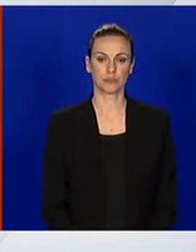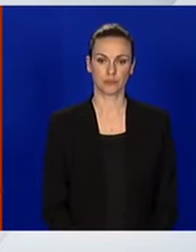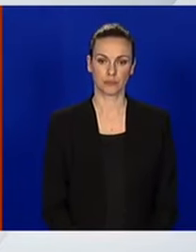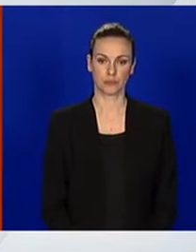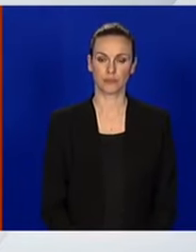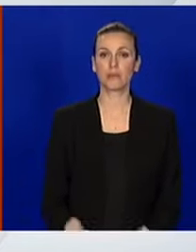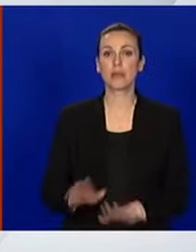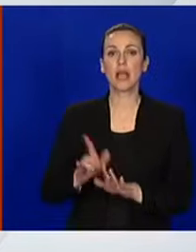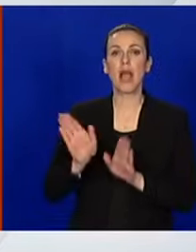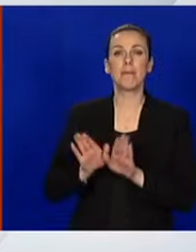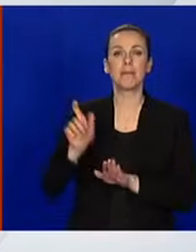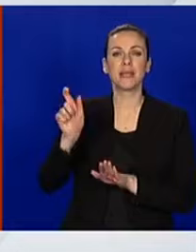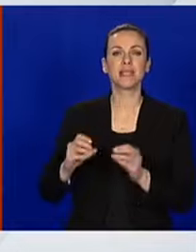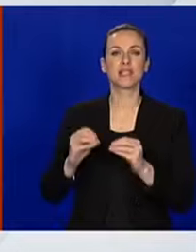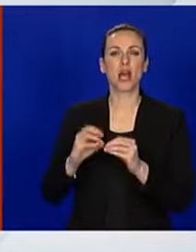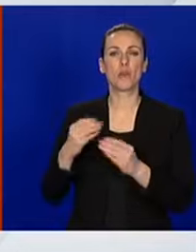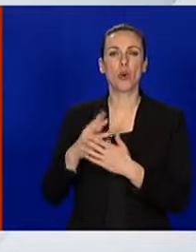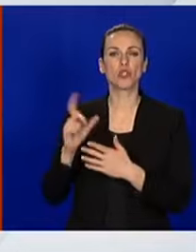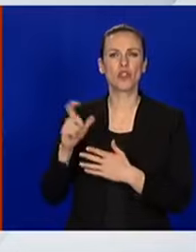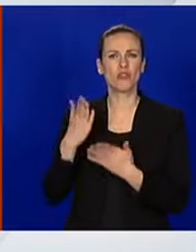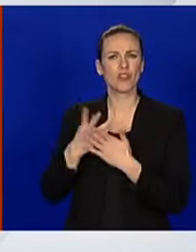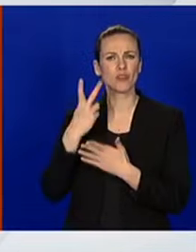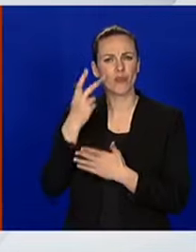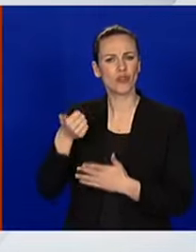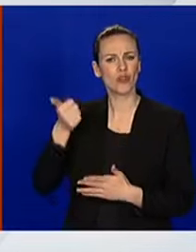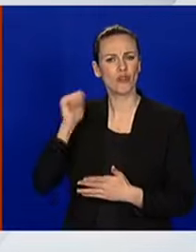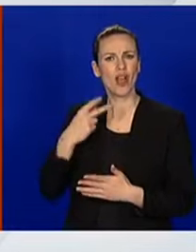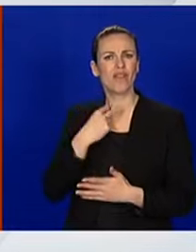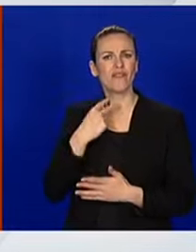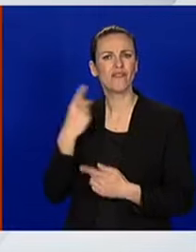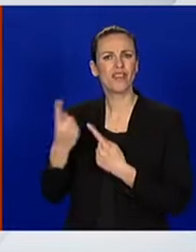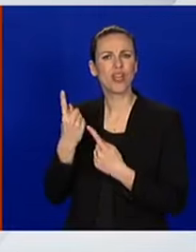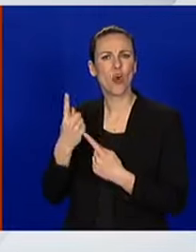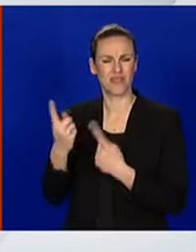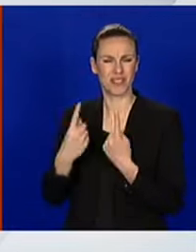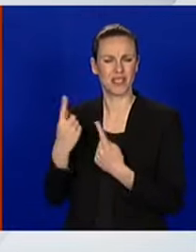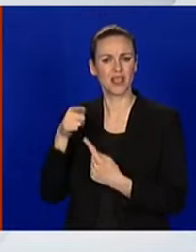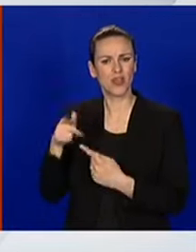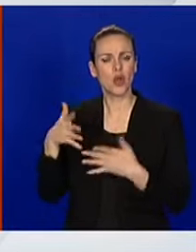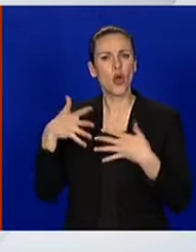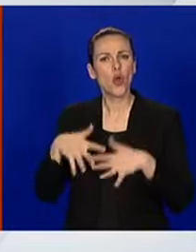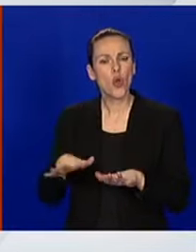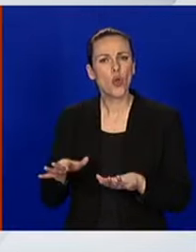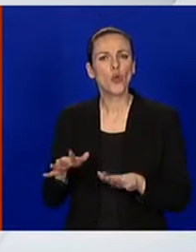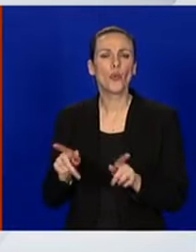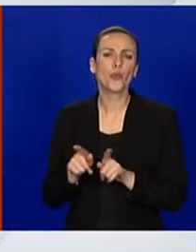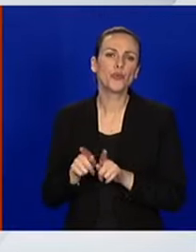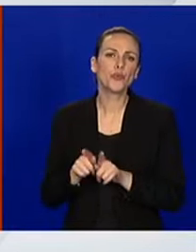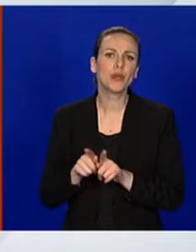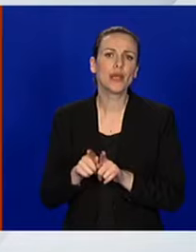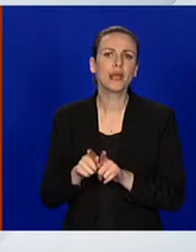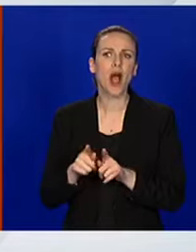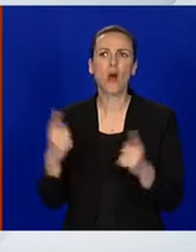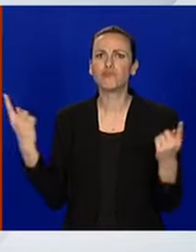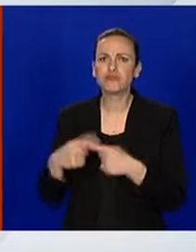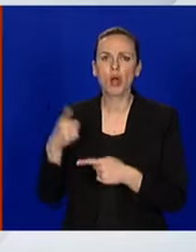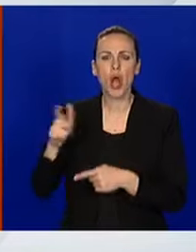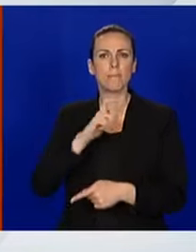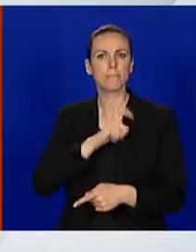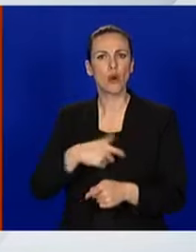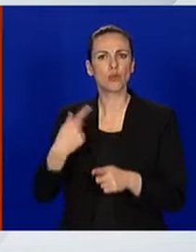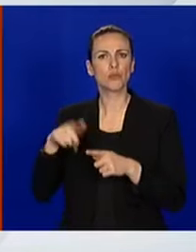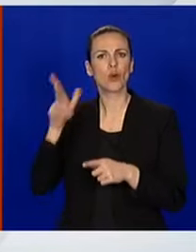Evo, za ministra Božinovića, vidjeli smo jučer slučaj u Vinkovcima gdje su ljudi se na neki način imali okršaj s policajcima jer su ih